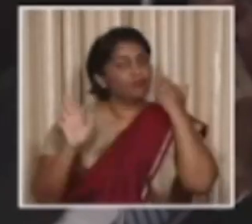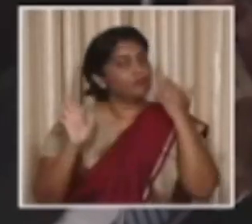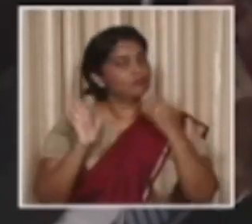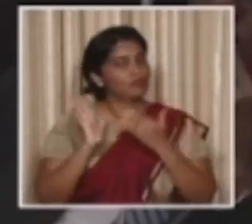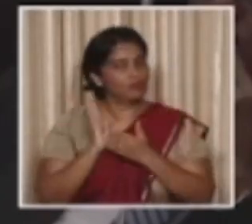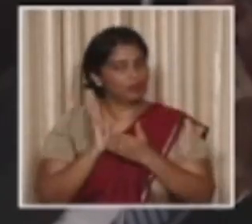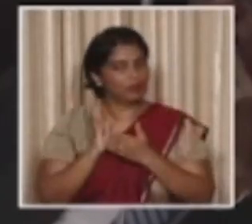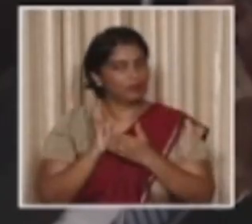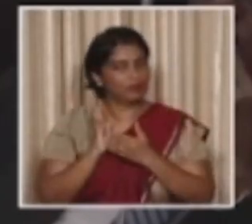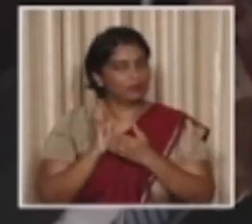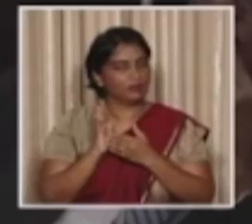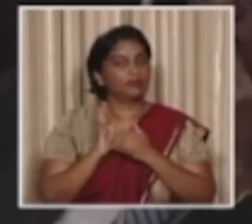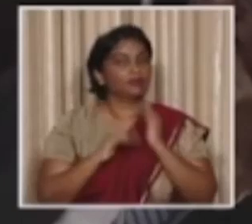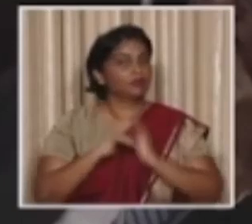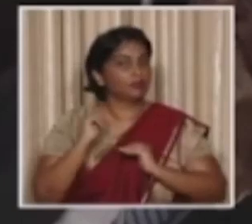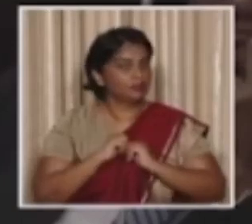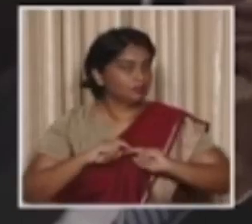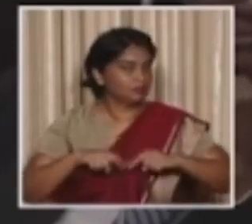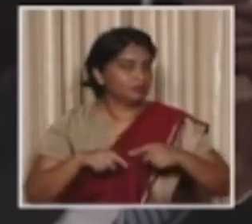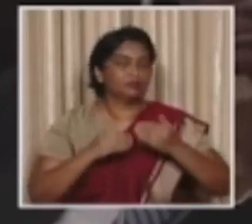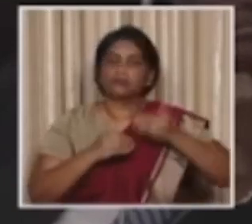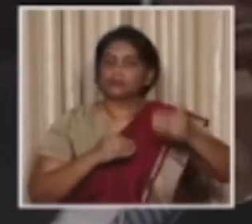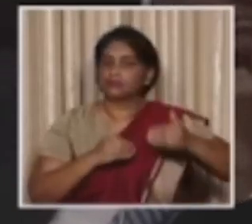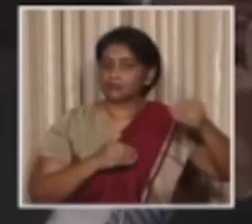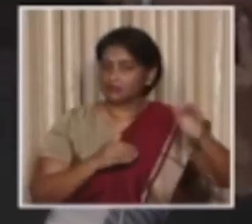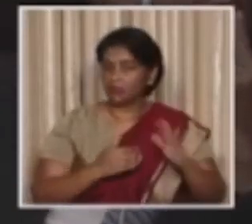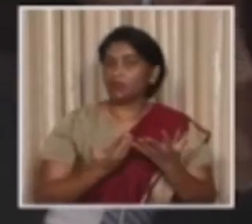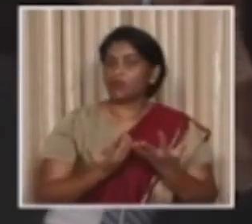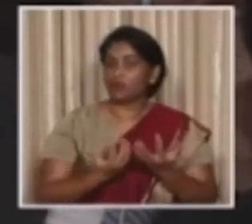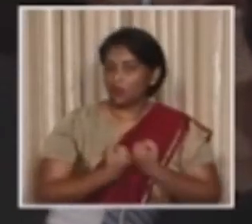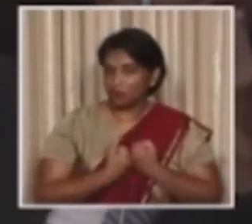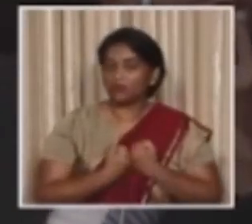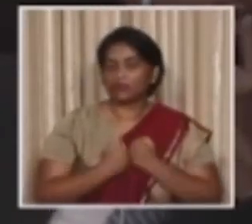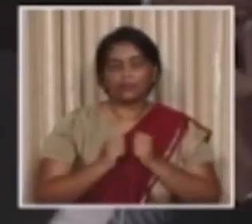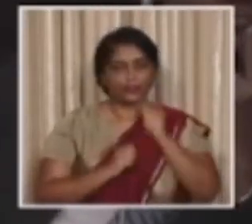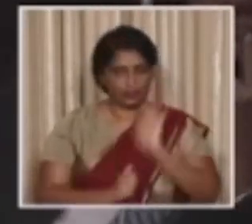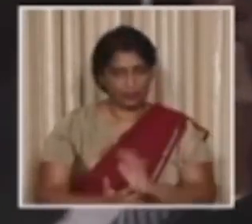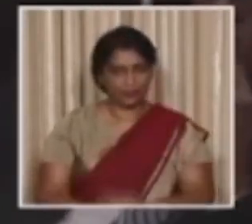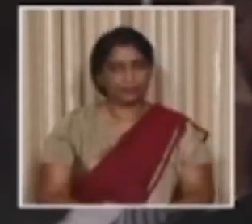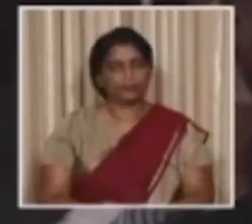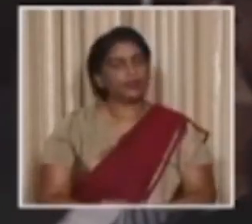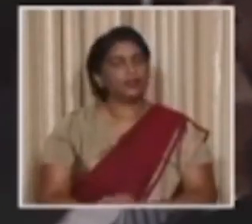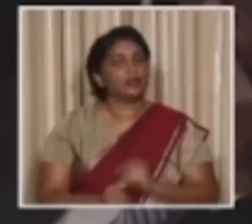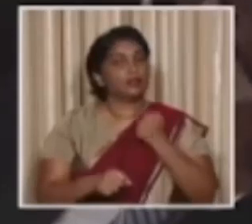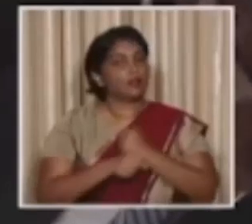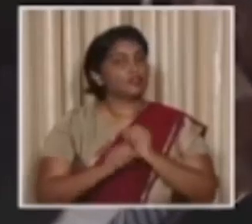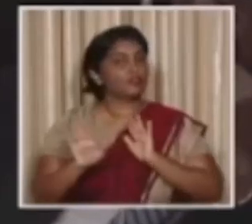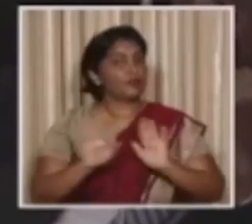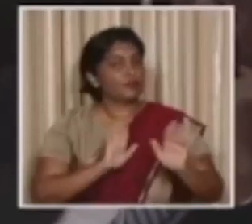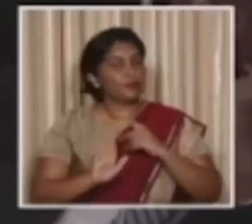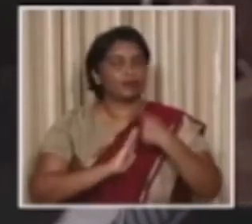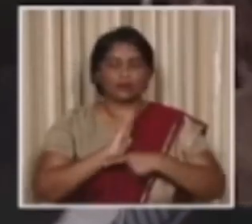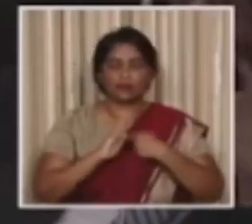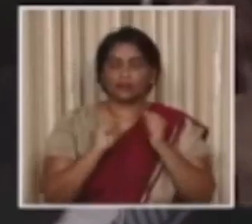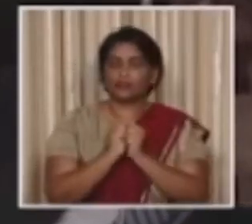වූ ක්‍රියාබලිය ඉදිරියට ගෙන යාමේ අවශ්‍යතාවයට මතුවුණා. රාජ්‍ය පරිපාලන හා සුදේශ